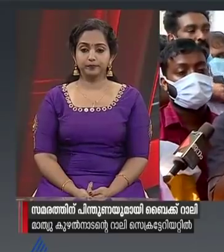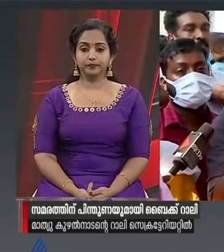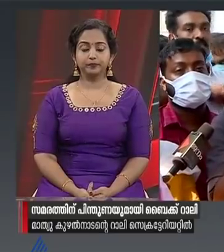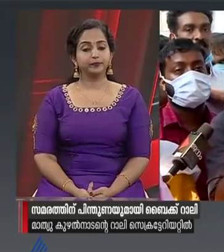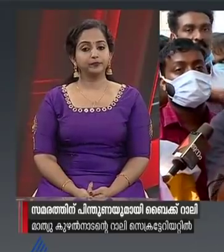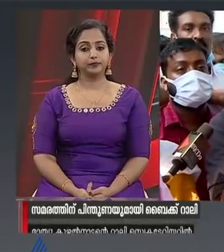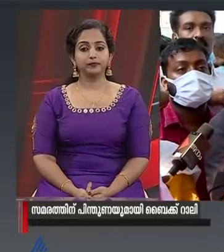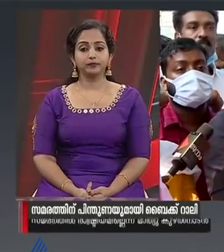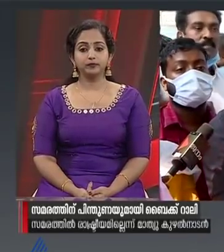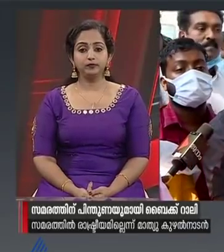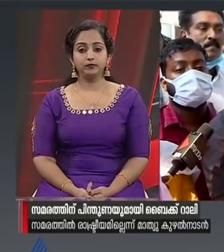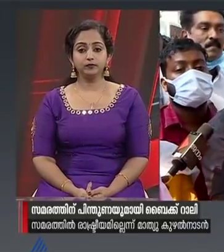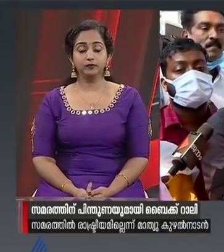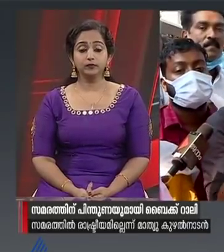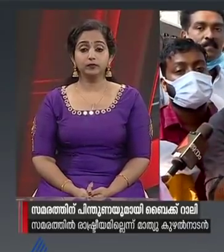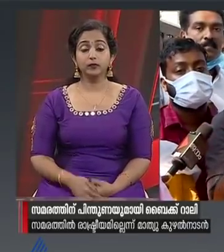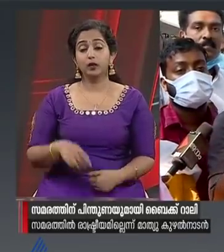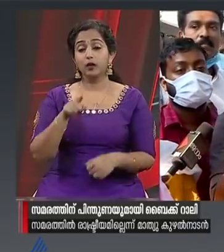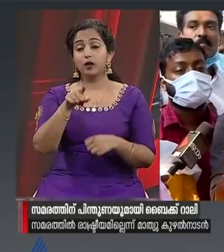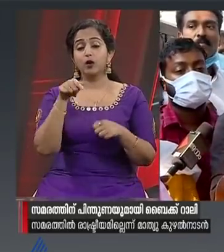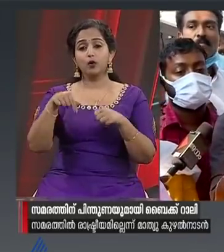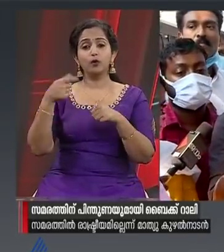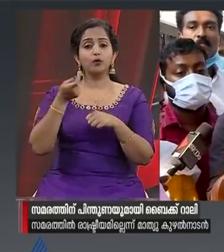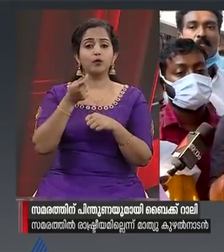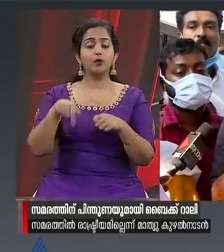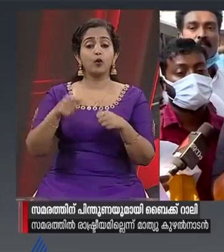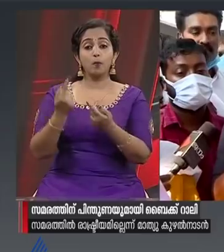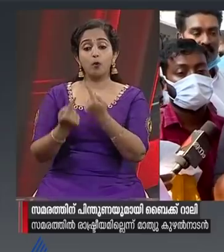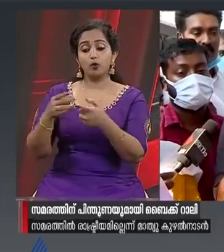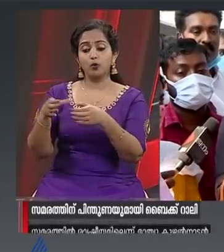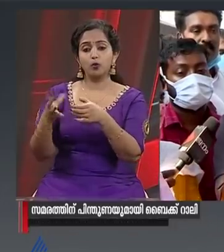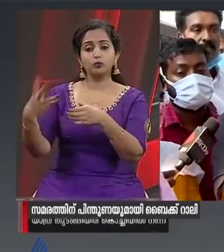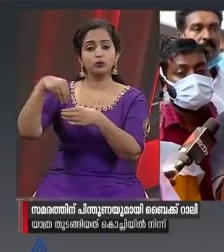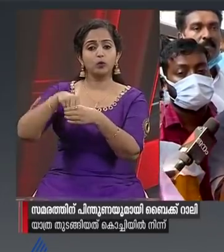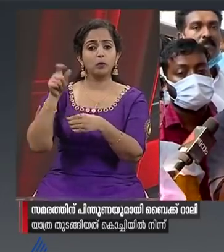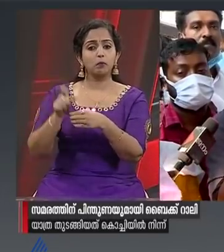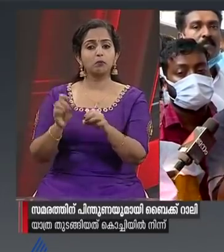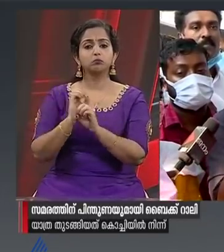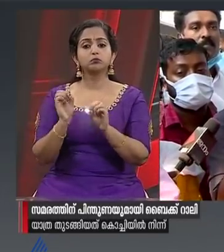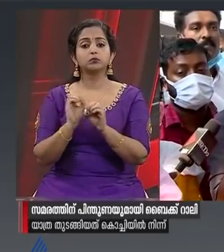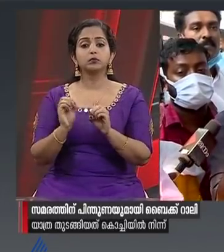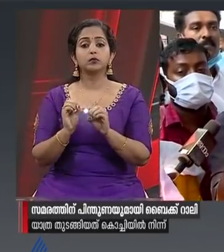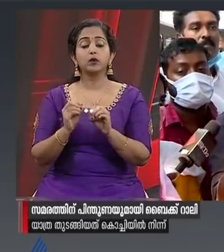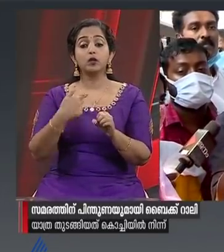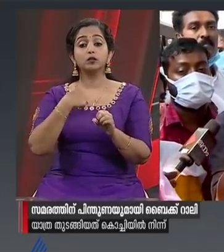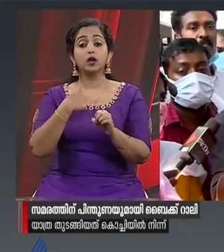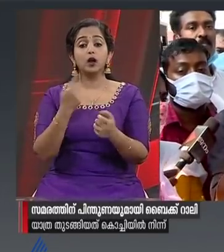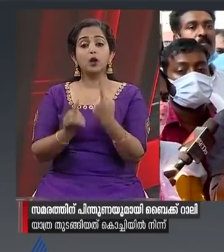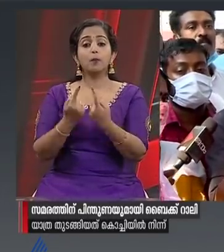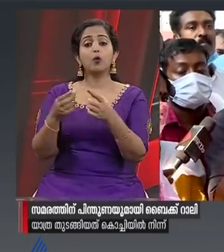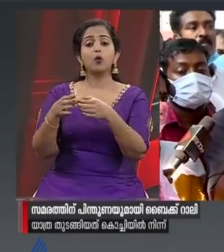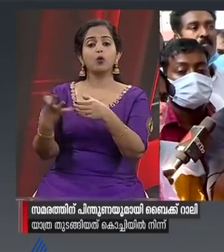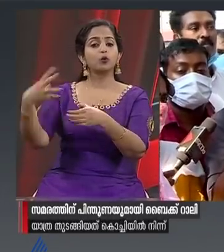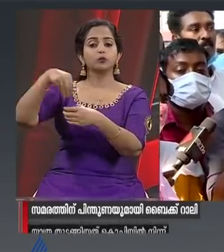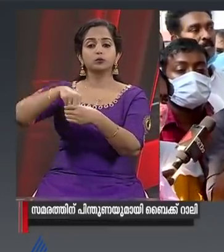രാഷ്ട്രീയമില്ല, ഞാനൊരു രാഷ്ട്രീയ നേതാവ് എന്ന നിലയിലല്ല ഇങ്ങോട്ട് വന്നത്. എന്നോടൊപ്പം യാത്ര ചെയ്ത് ഇവിടെ എത്തിയിട്ടുള്ളവർ ആരും അവ രാഷ്ട്രീയ നേതാക്കൾ എന്ന